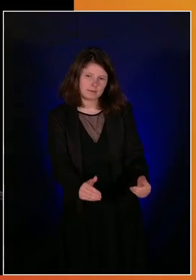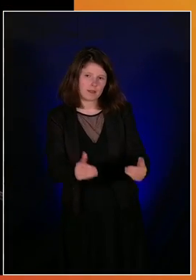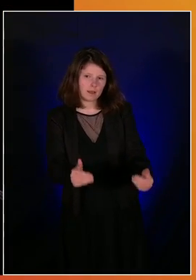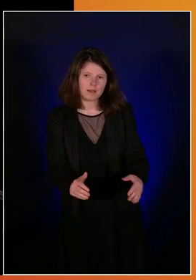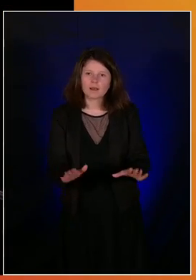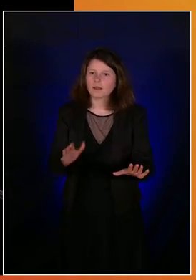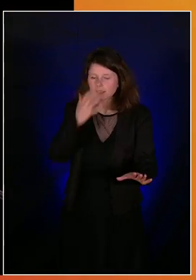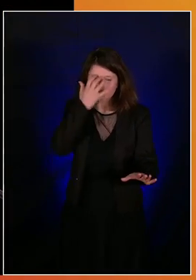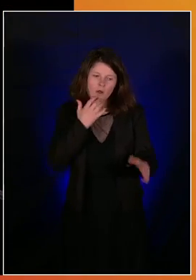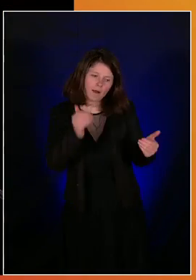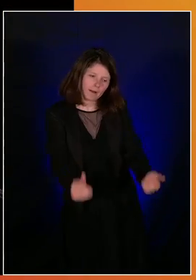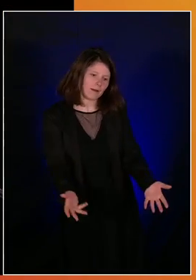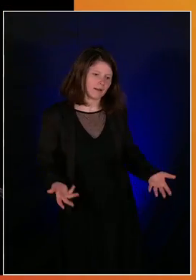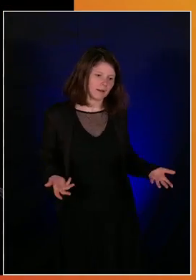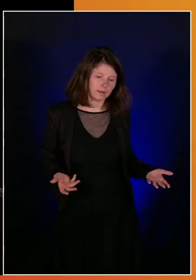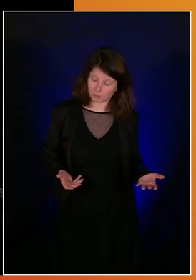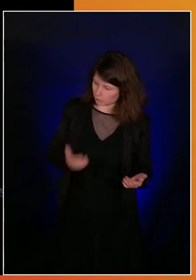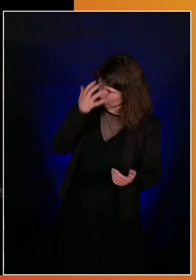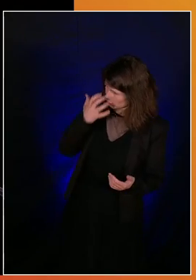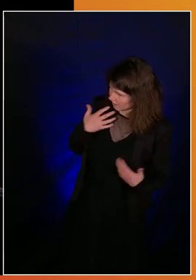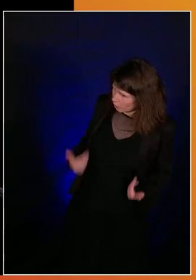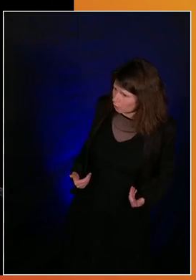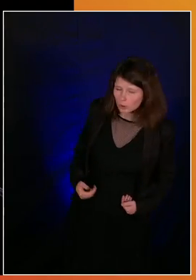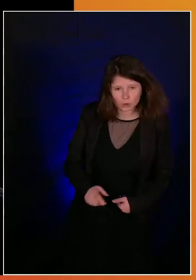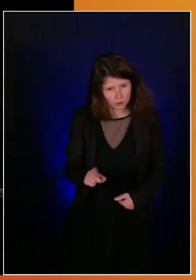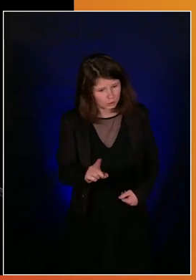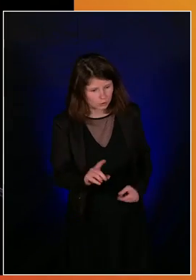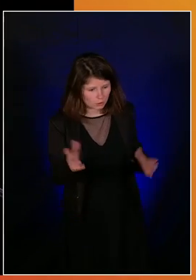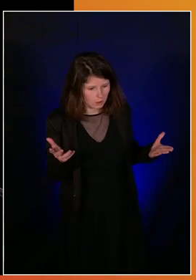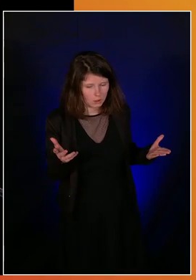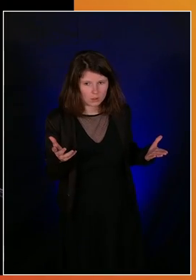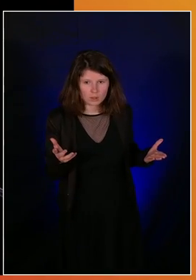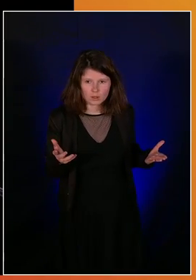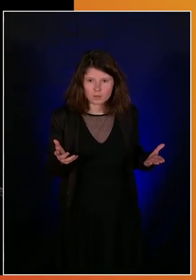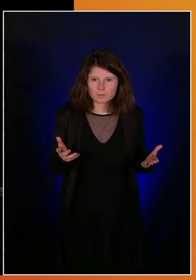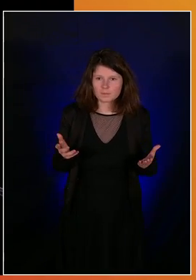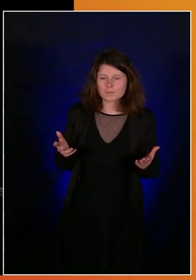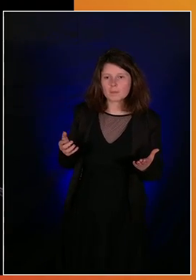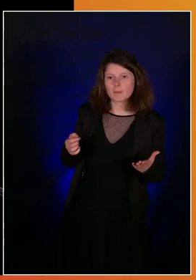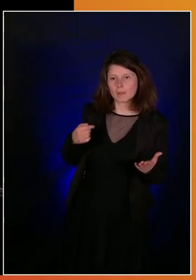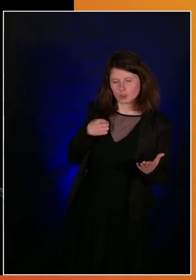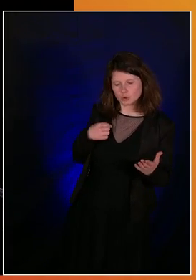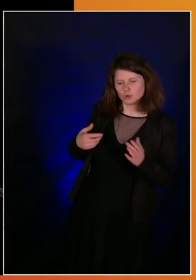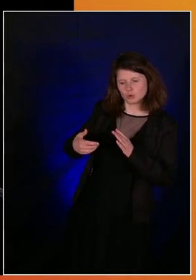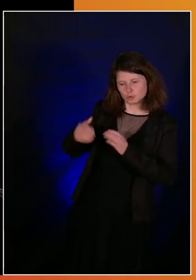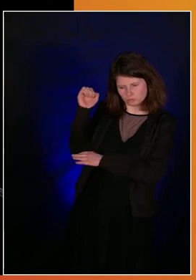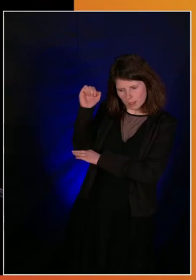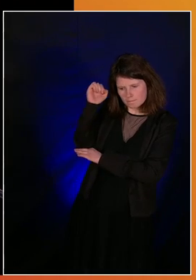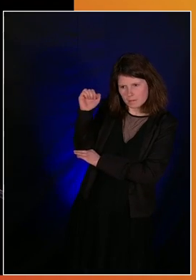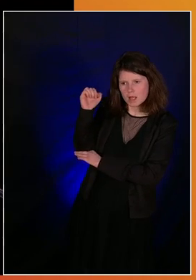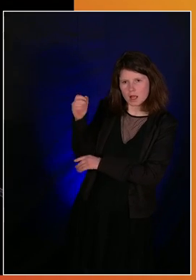estux sux je suis sérieuxo en est avec les camarades de la centrale